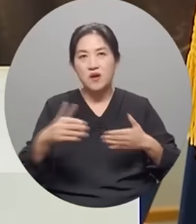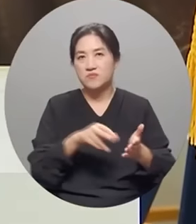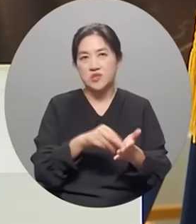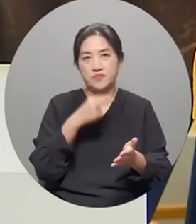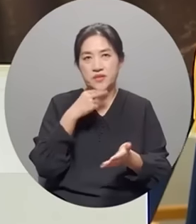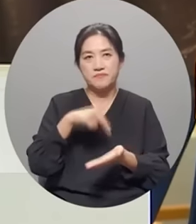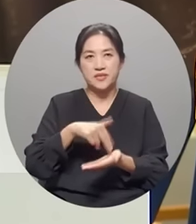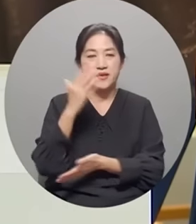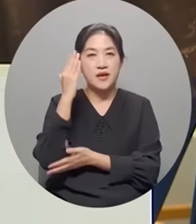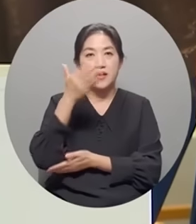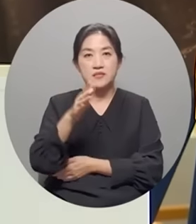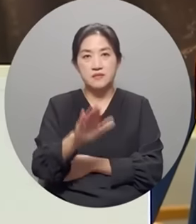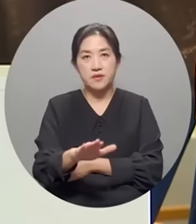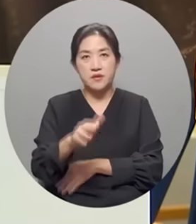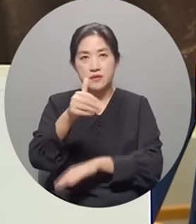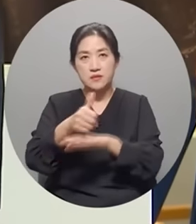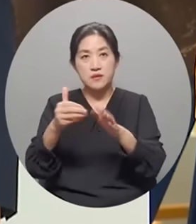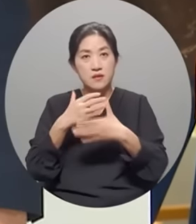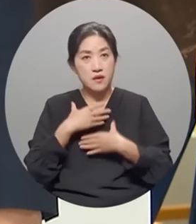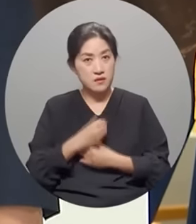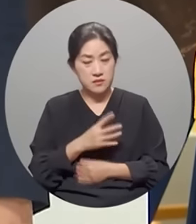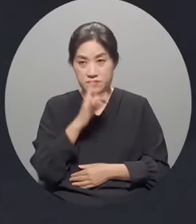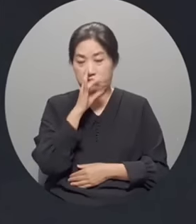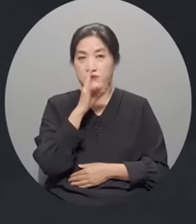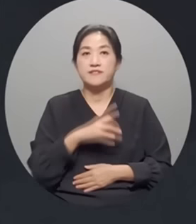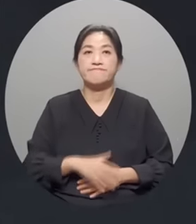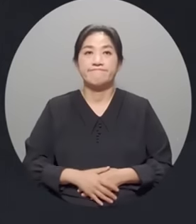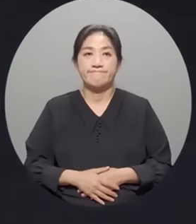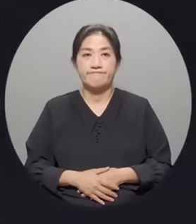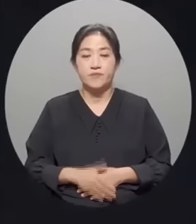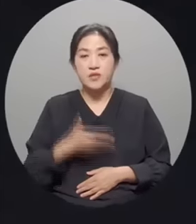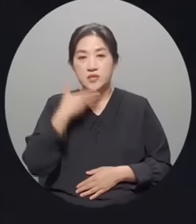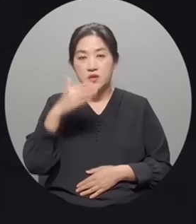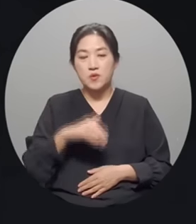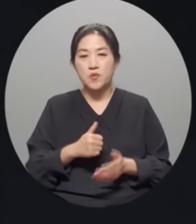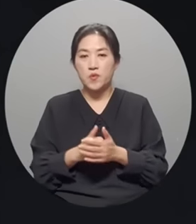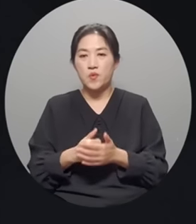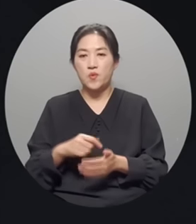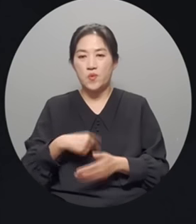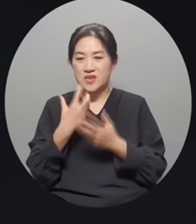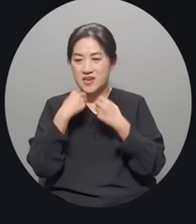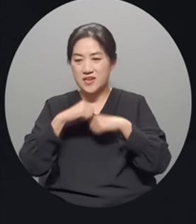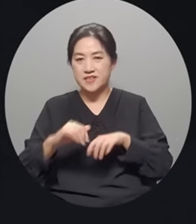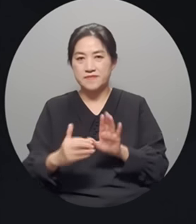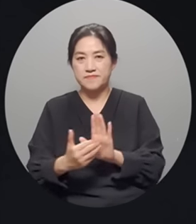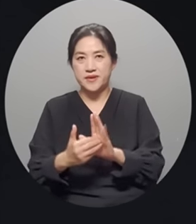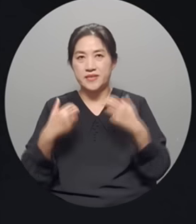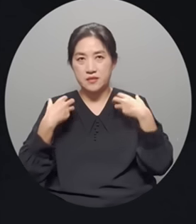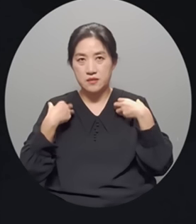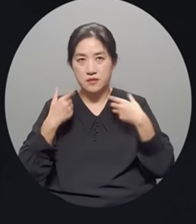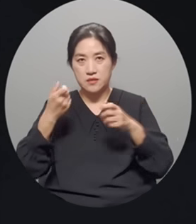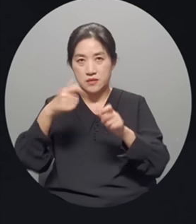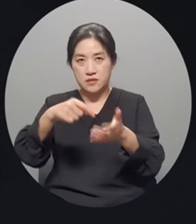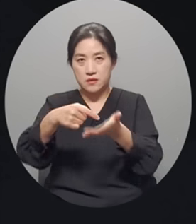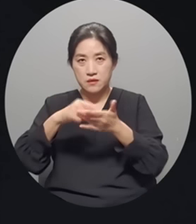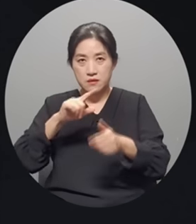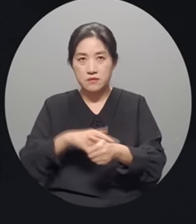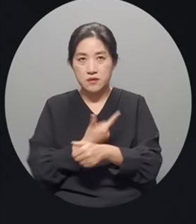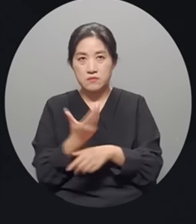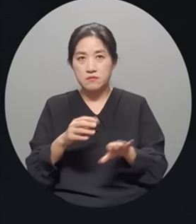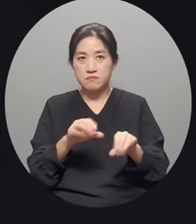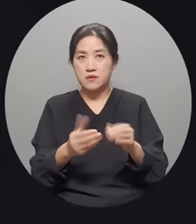겁니다. 하지만 끝까지 안심할 수는 없습니다. 체코 반독점 당국 규정에는 이의 제기를 한다고 자동으로 행정